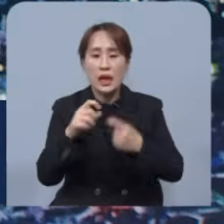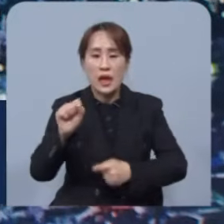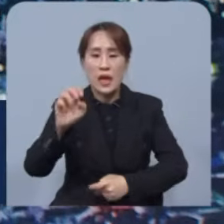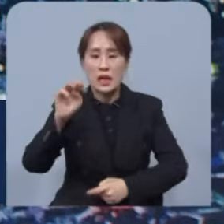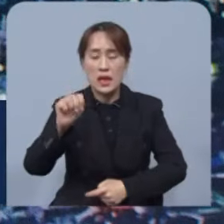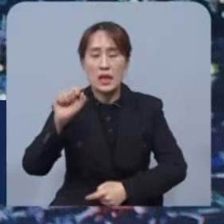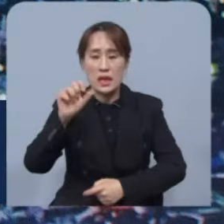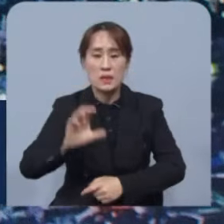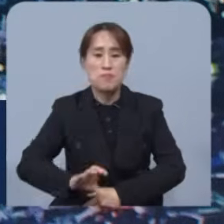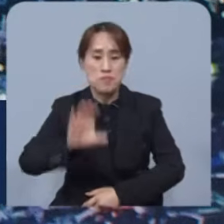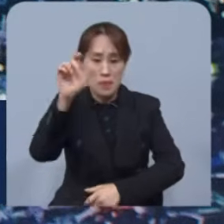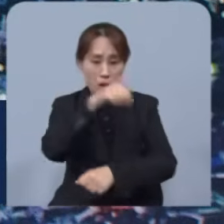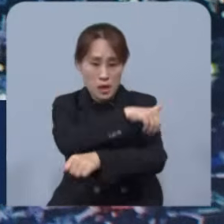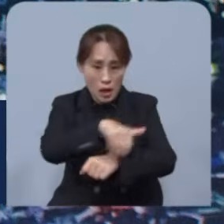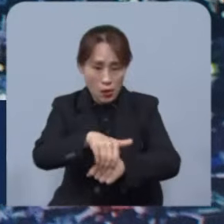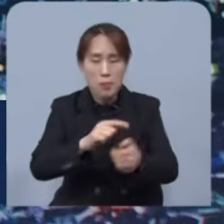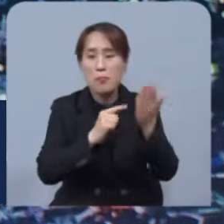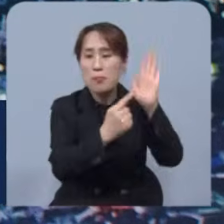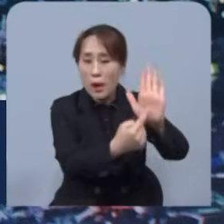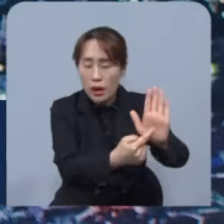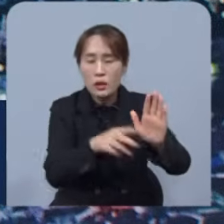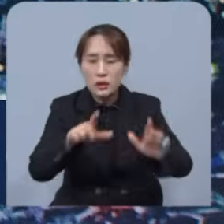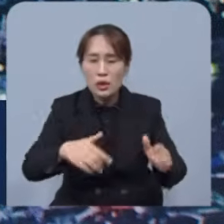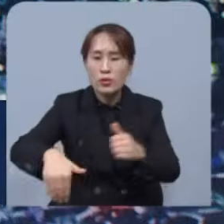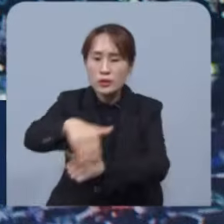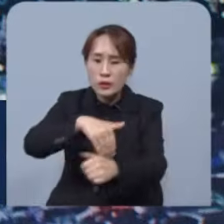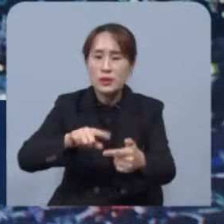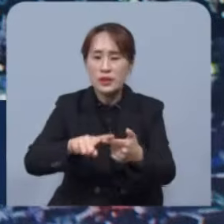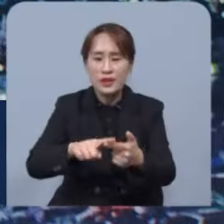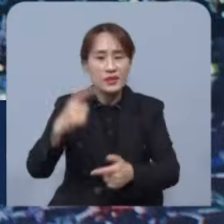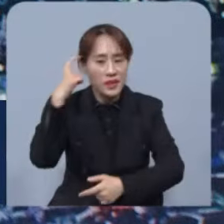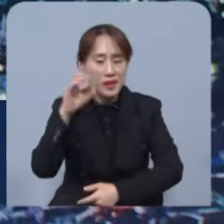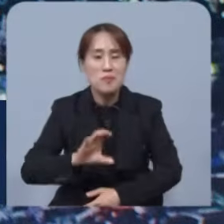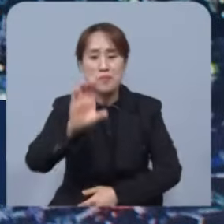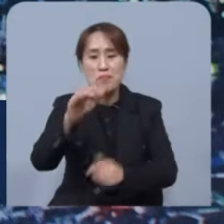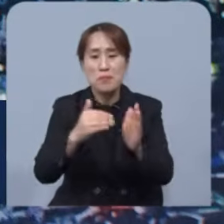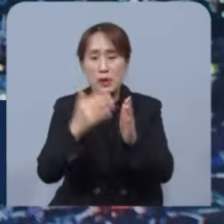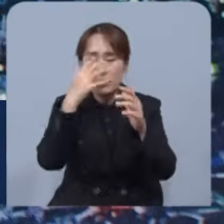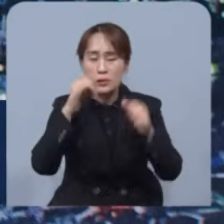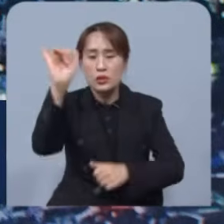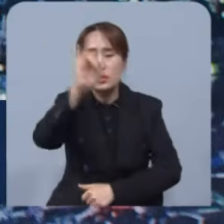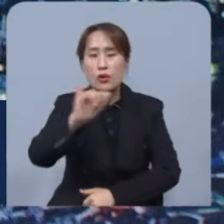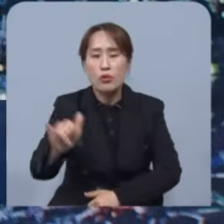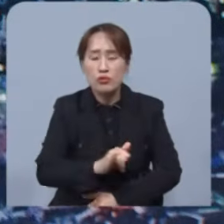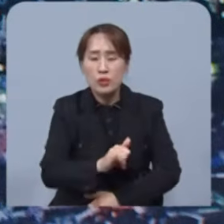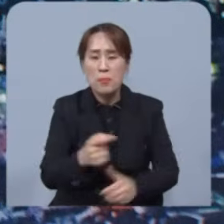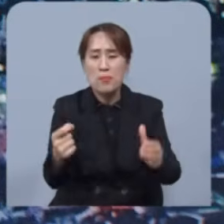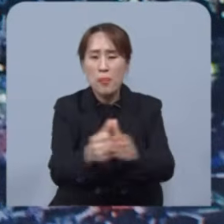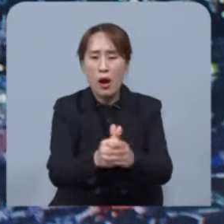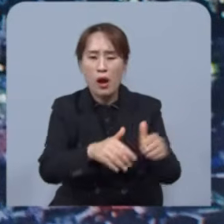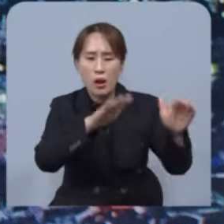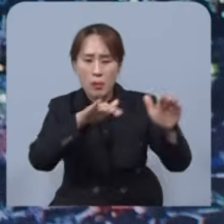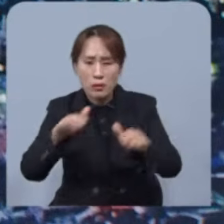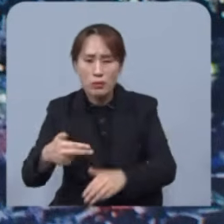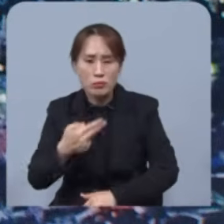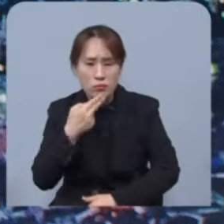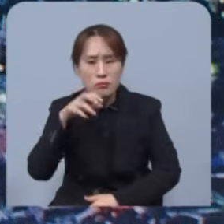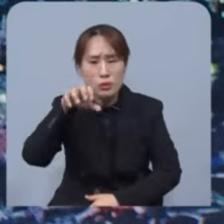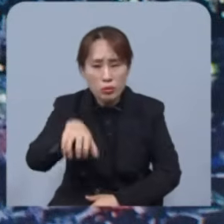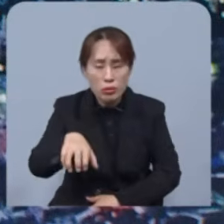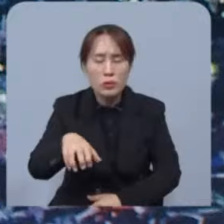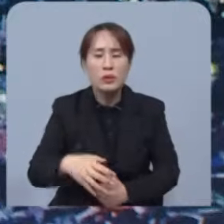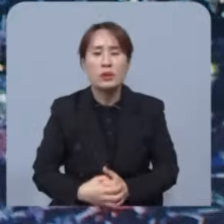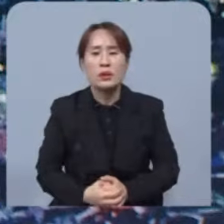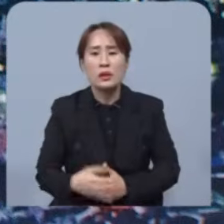충북 타운홀 미팅 계획을 밝히면서 지역 상황을 진단했는데요. 충북은 전국에서 유일하게 바다가 없는